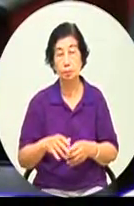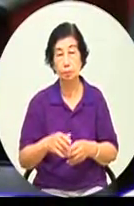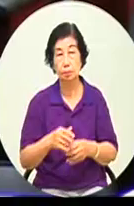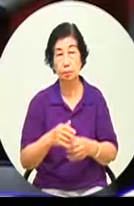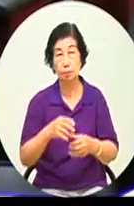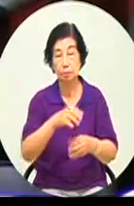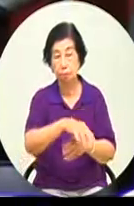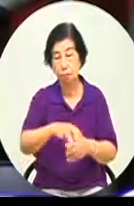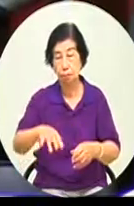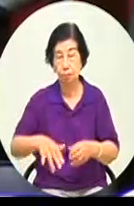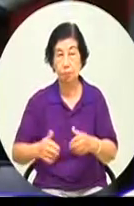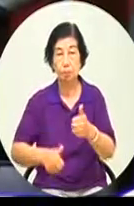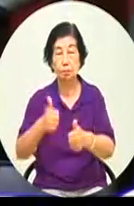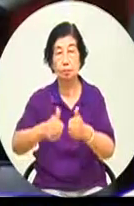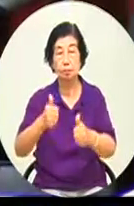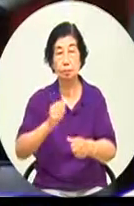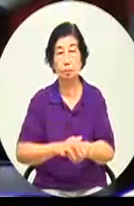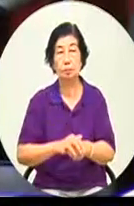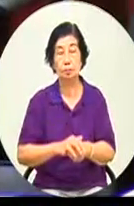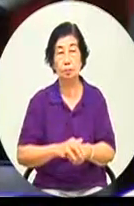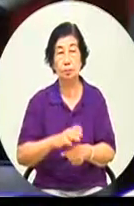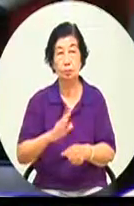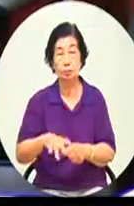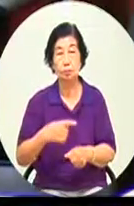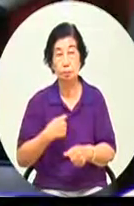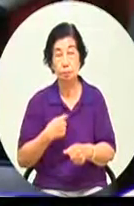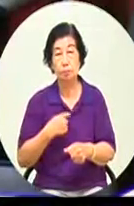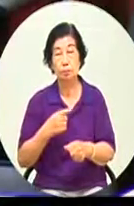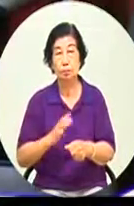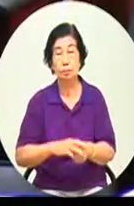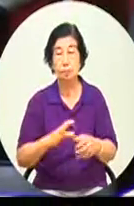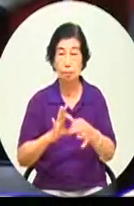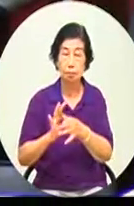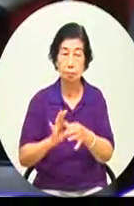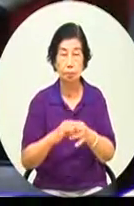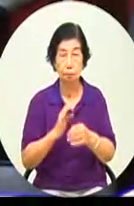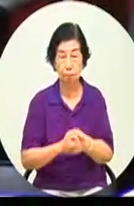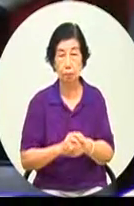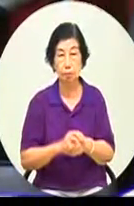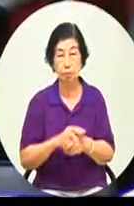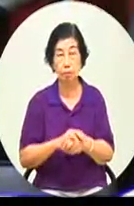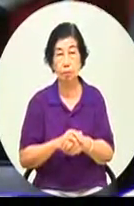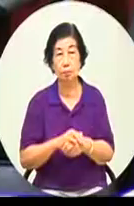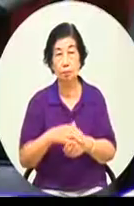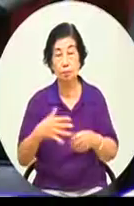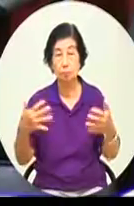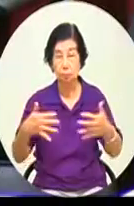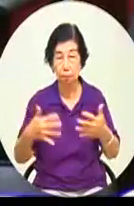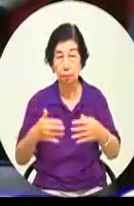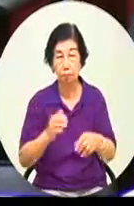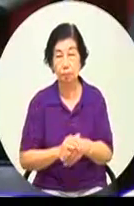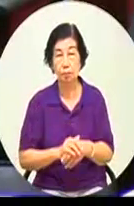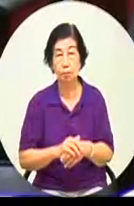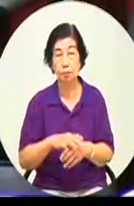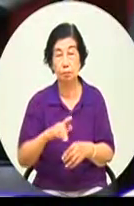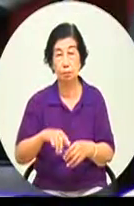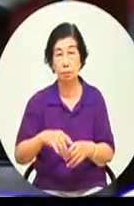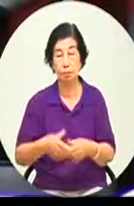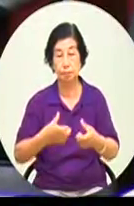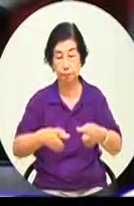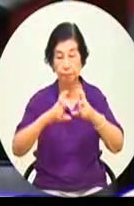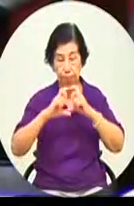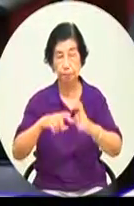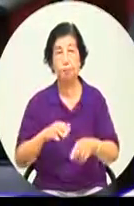针对本席所关心的这个议题哈，那请各位局处长来做争取啊，来做答复